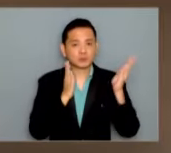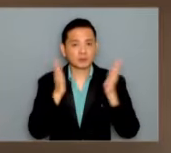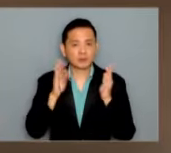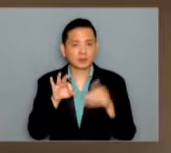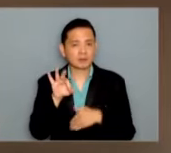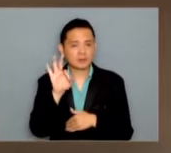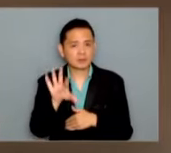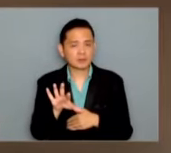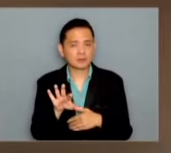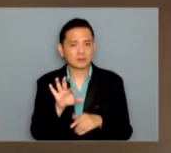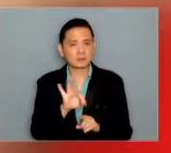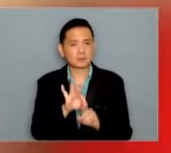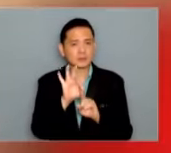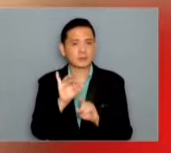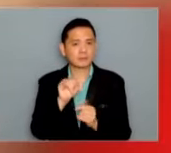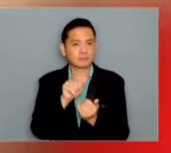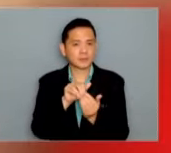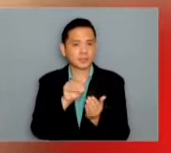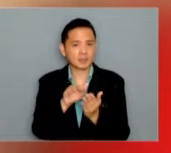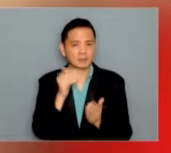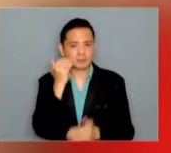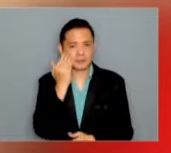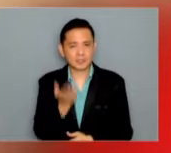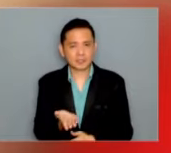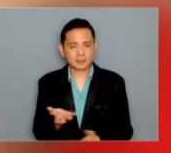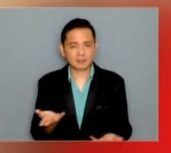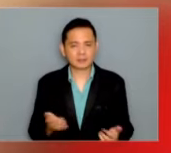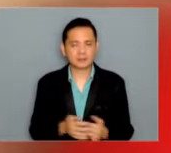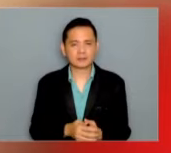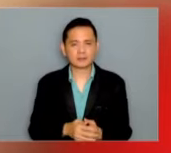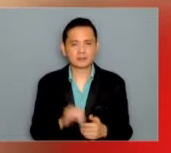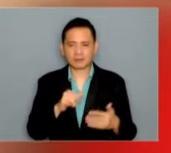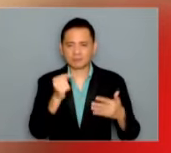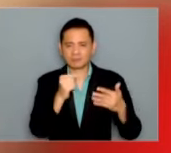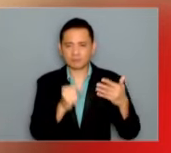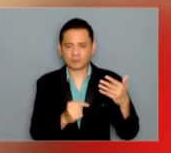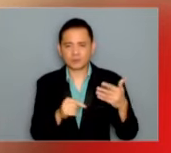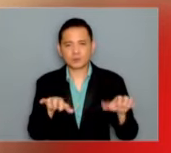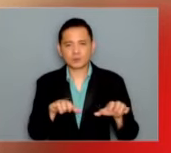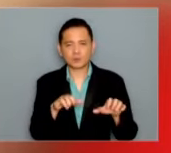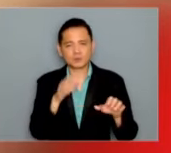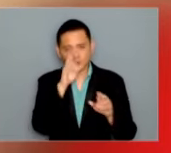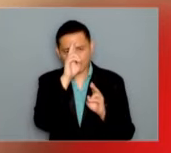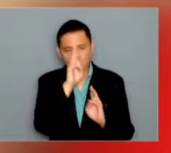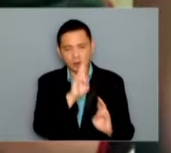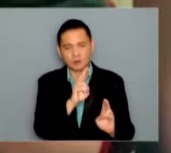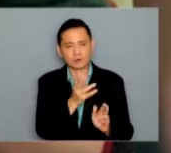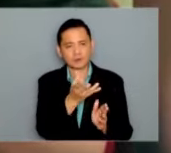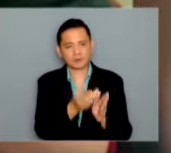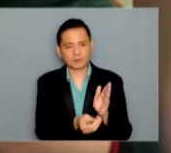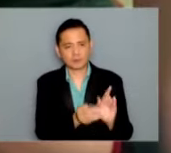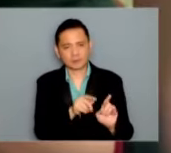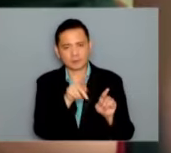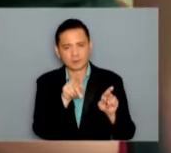kung namatayan ng pet. So yun ang mga pwedeng gawin para lang ma-honor yung loss at maka-move through.